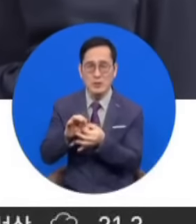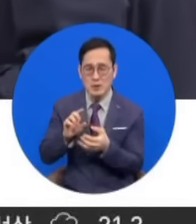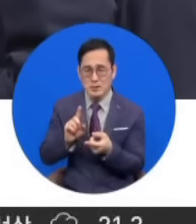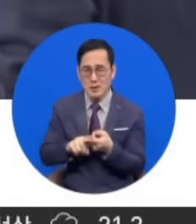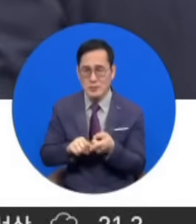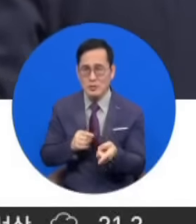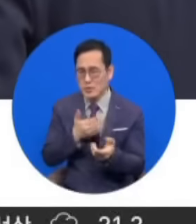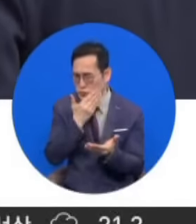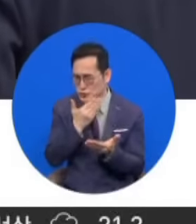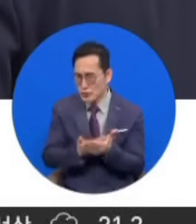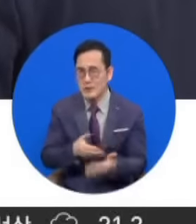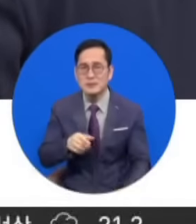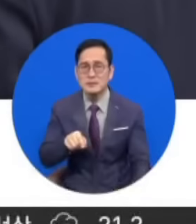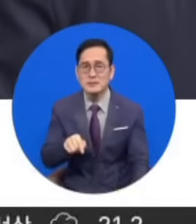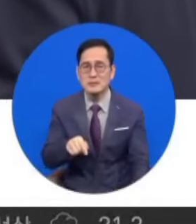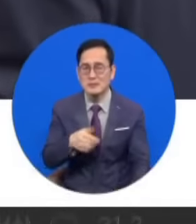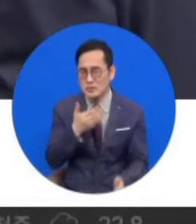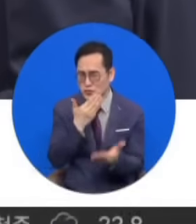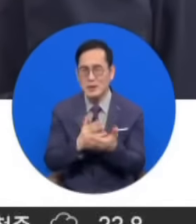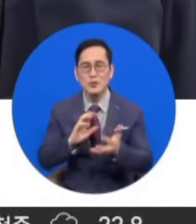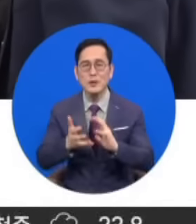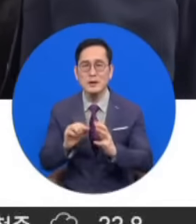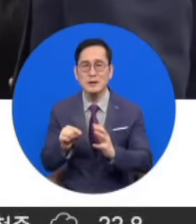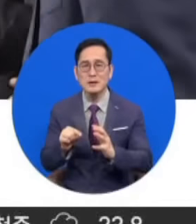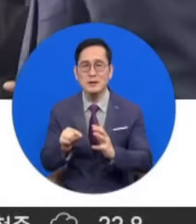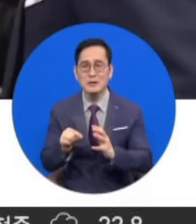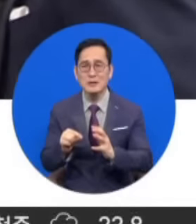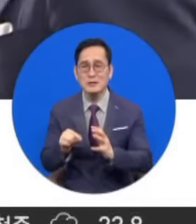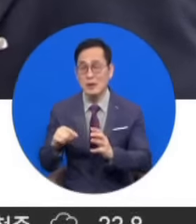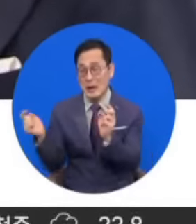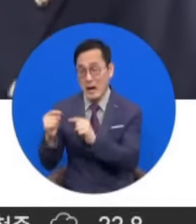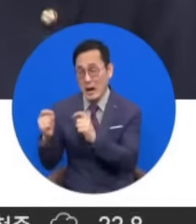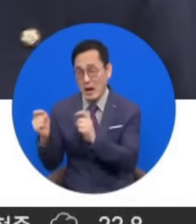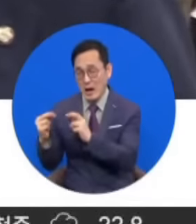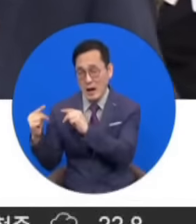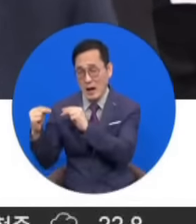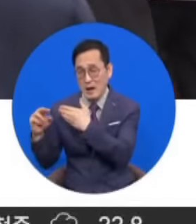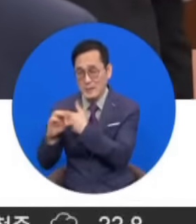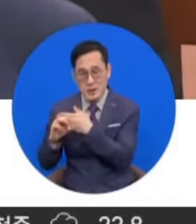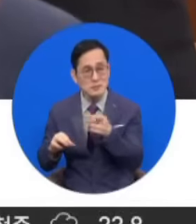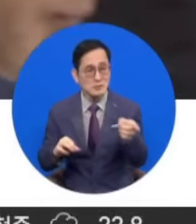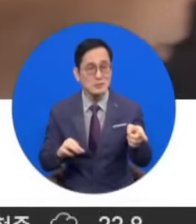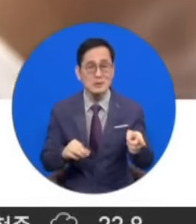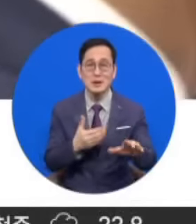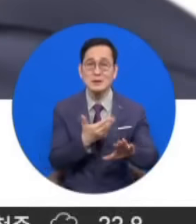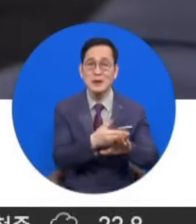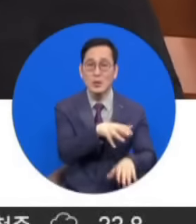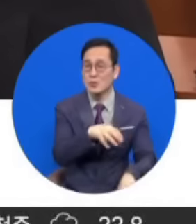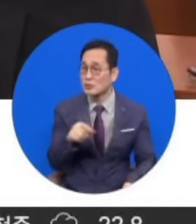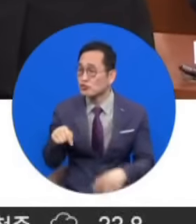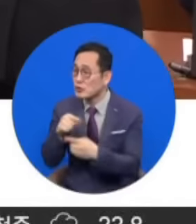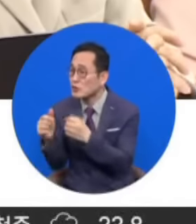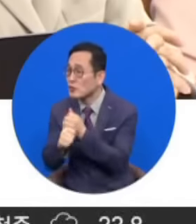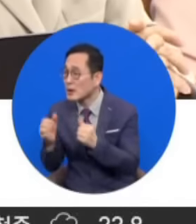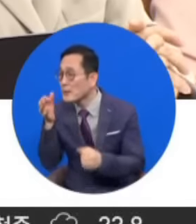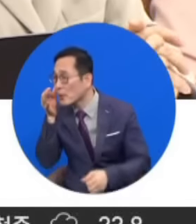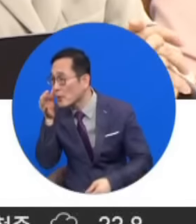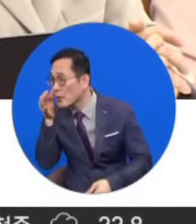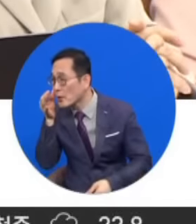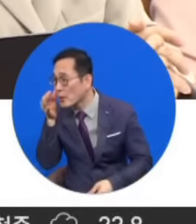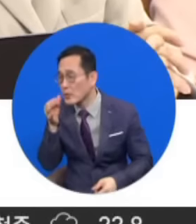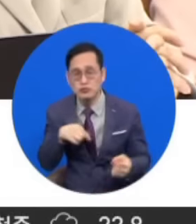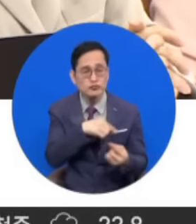상임위의 영향에 그대로 영향을 미칩니다. 다른 상임위의 위원장과 간사들이 운영위의 상황을 항상 모니터하고 거기서 주로